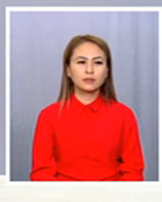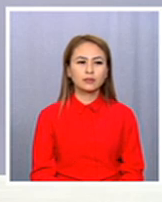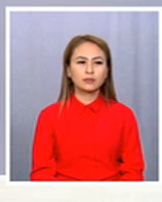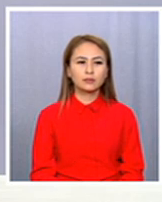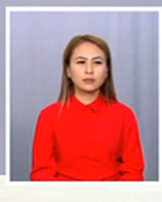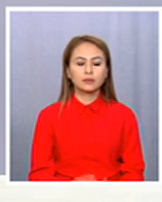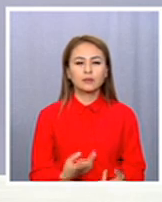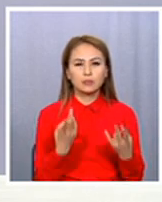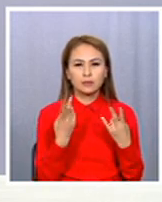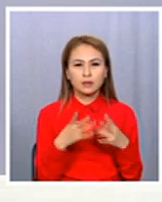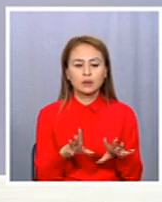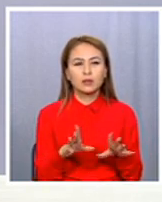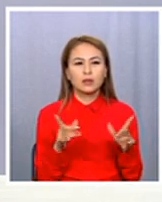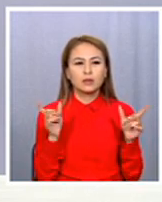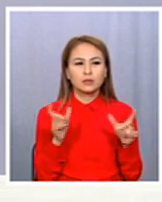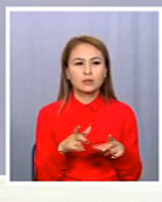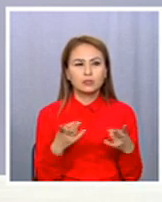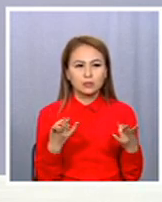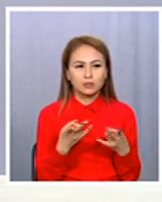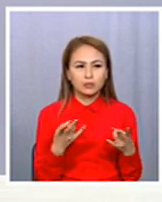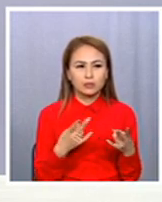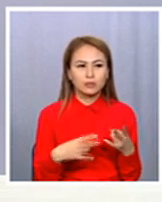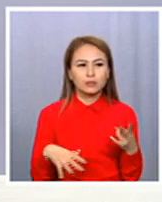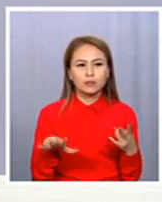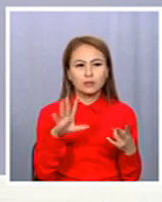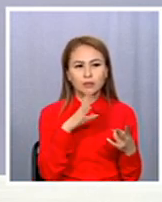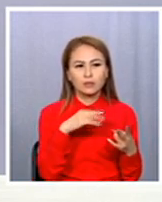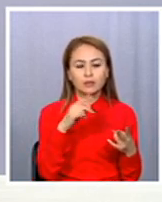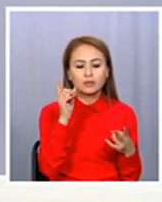Қажет емес, шектеу қою керек.